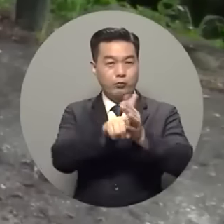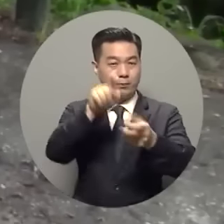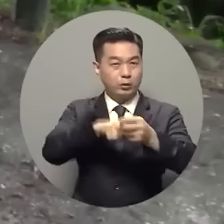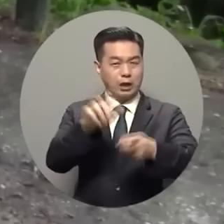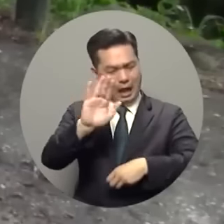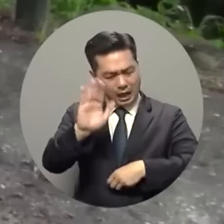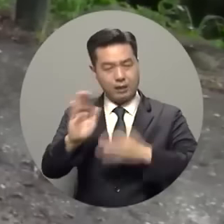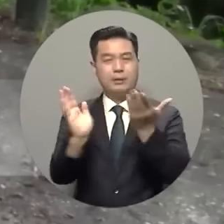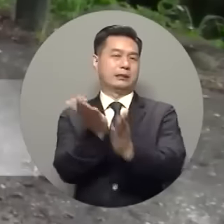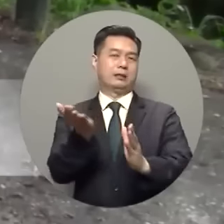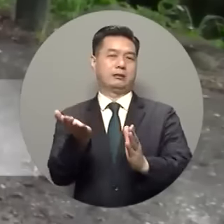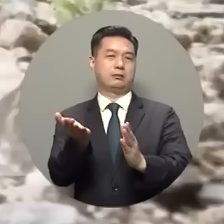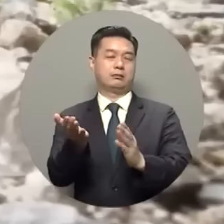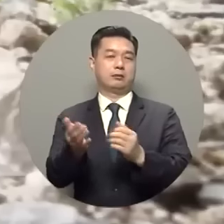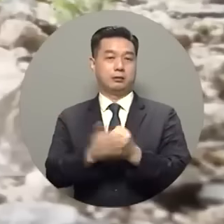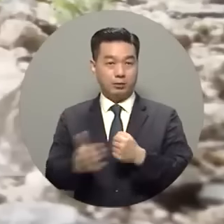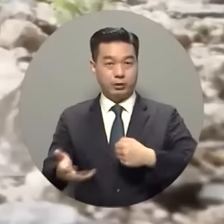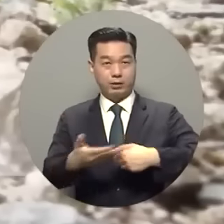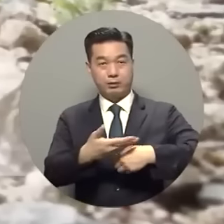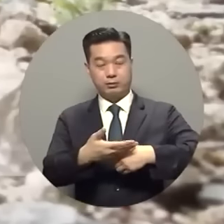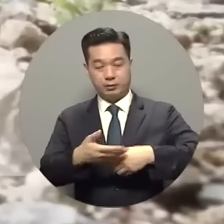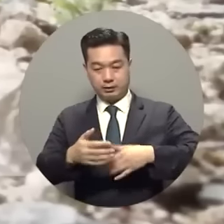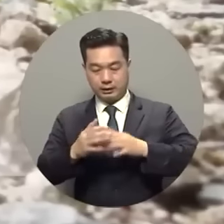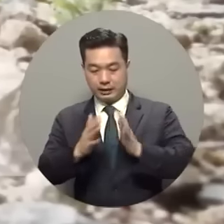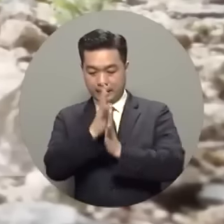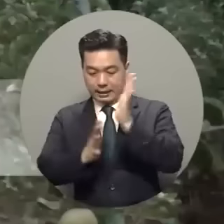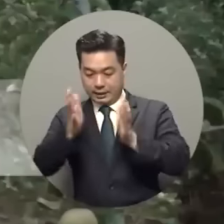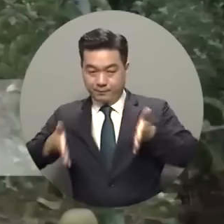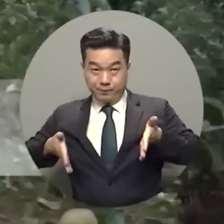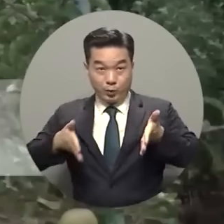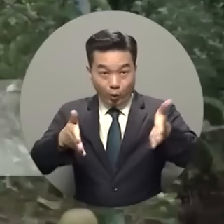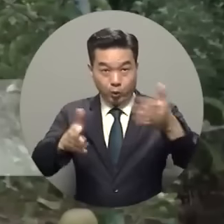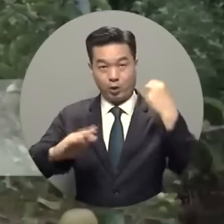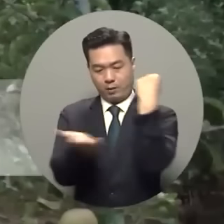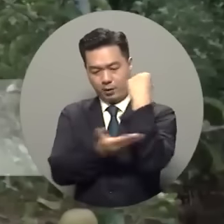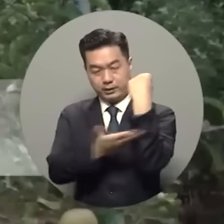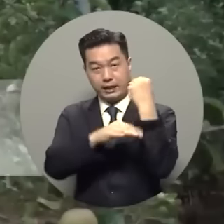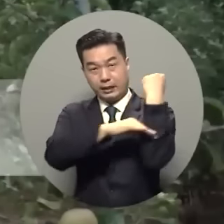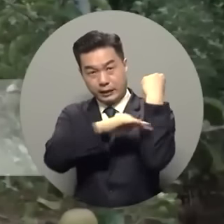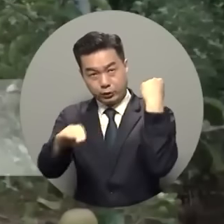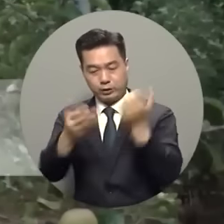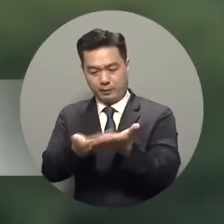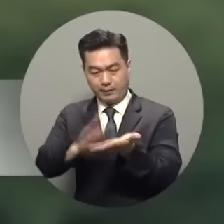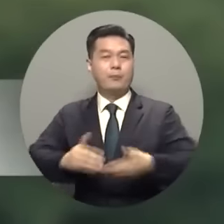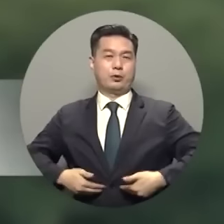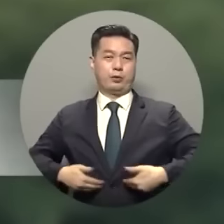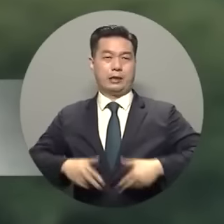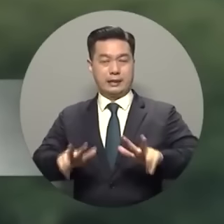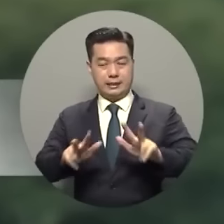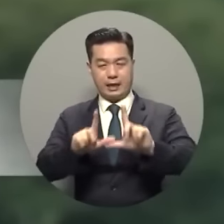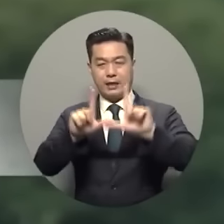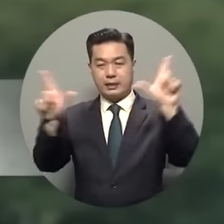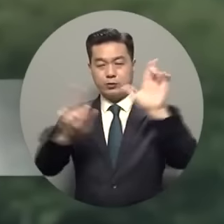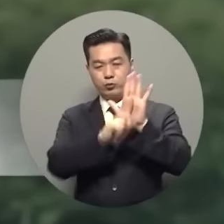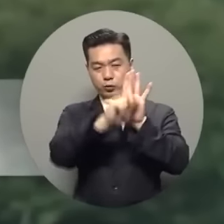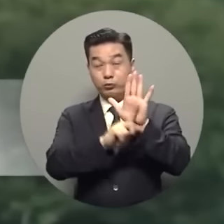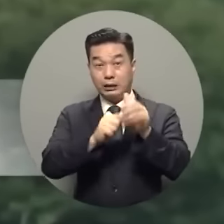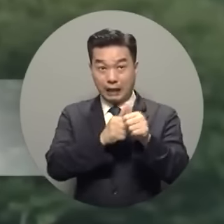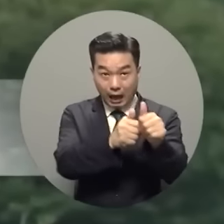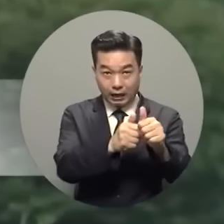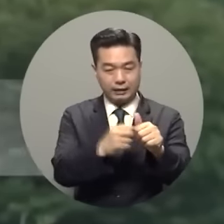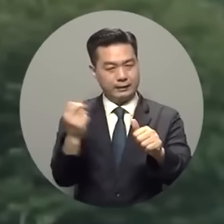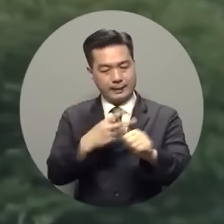구조 개량 배수 등 설계 기준 강화 해법도 그대로입니다 기유 재난이 현실화된만큼 이제는 임도와 벌채의 손익을